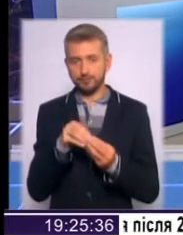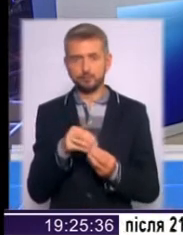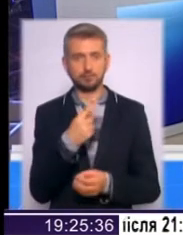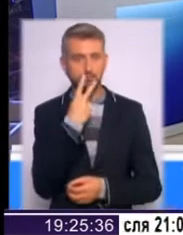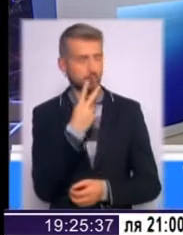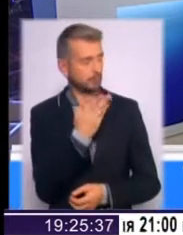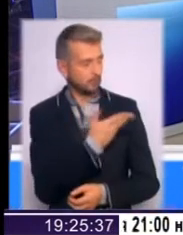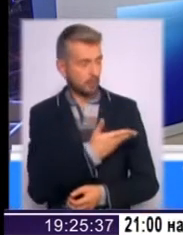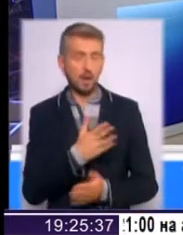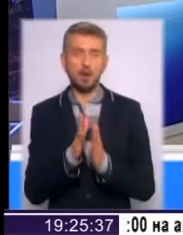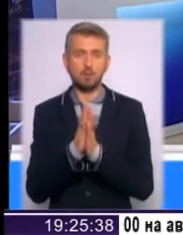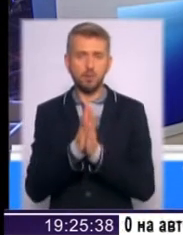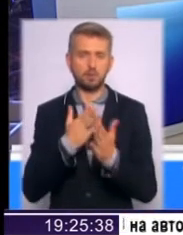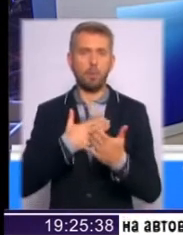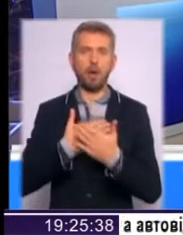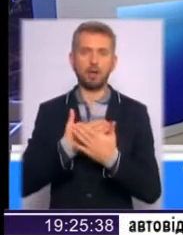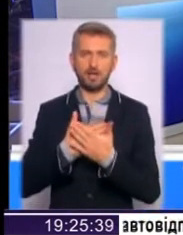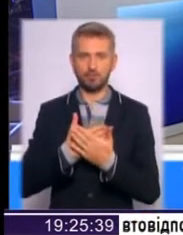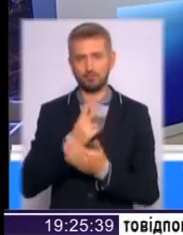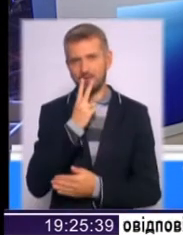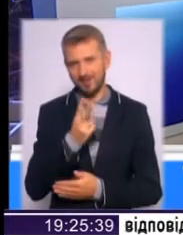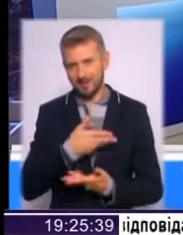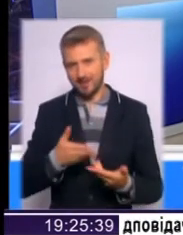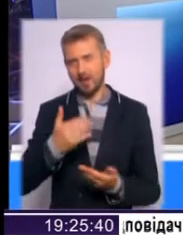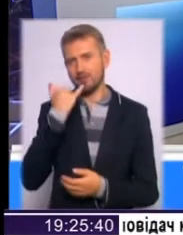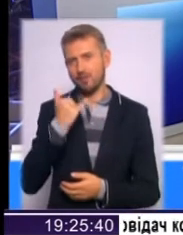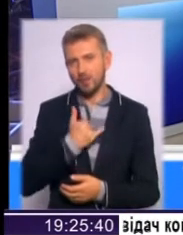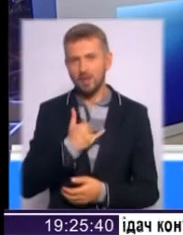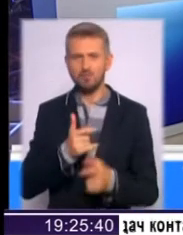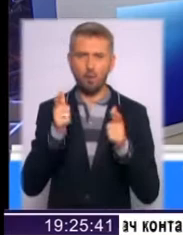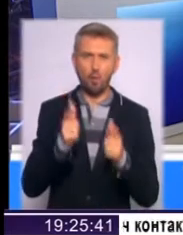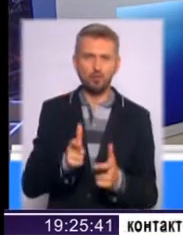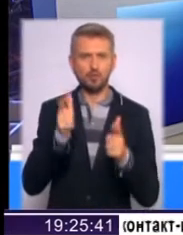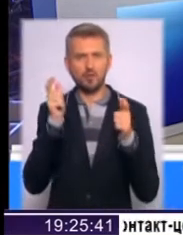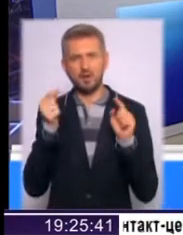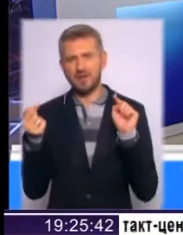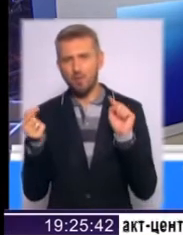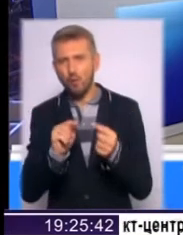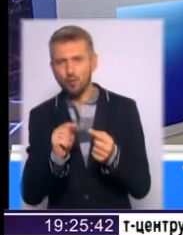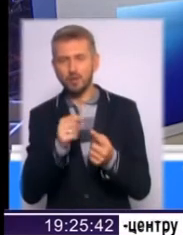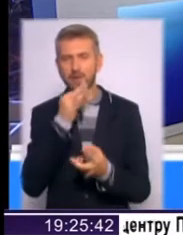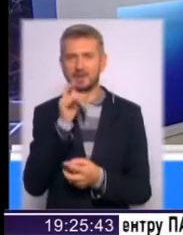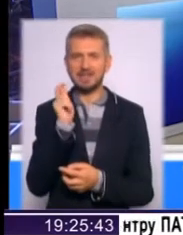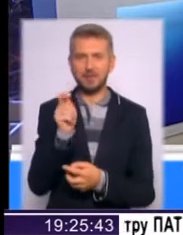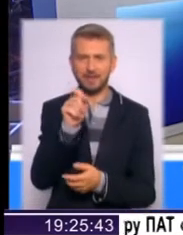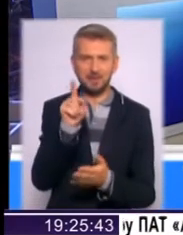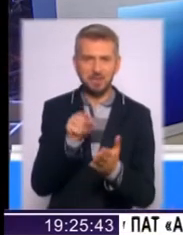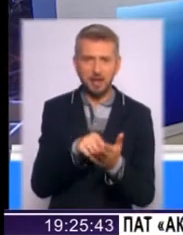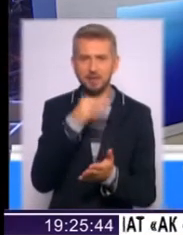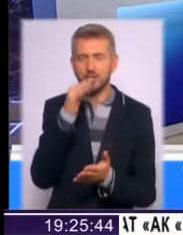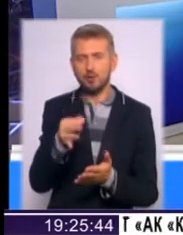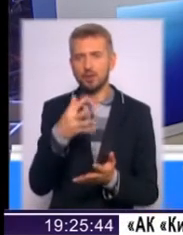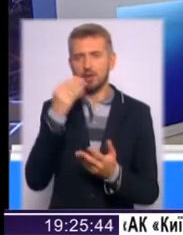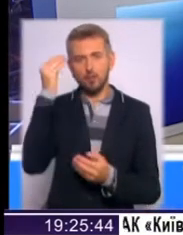активно, долучайтеся до нашої бесіди, погоджуйтесь, не погоджуйтесь, ставте свої запитання, висловлюйте